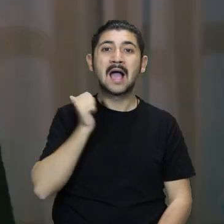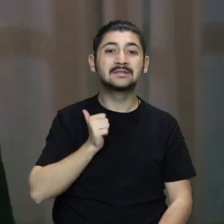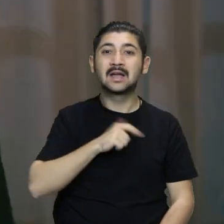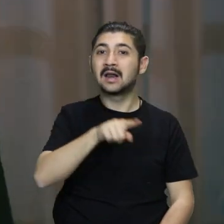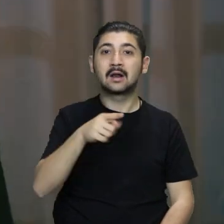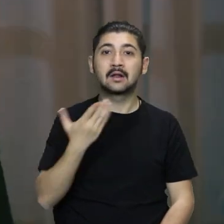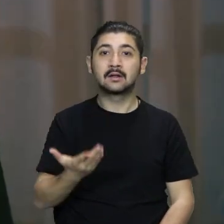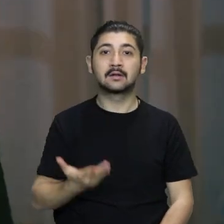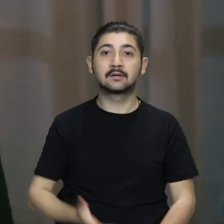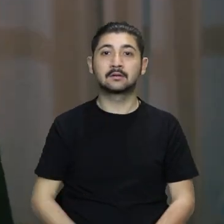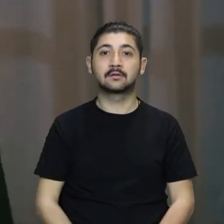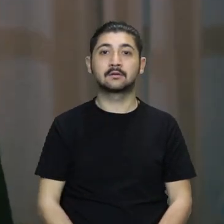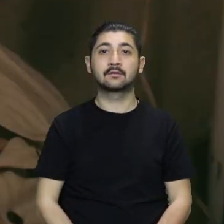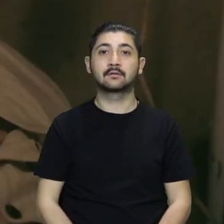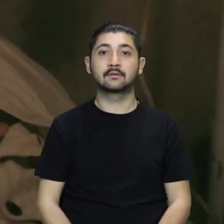neferlerin?